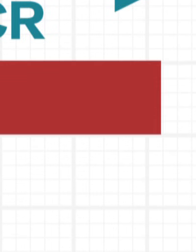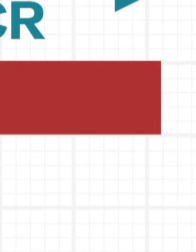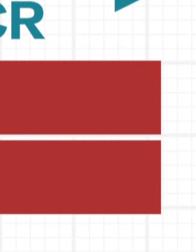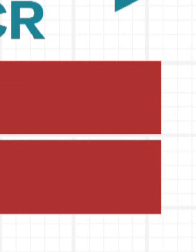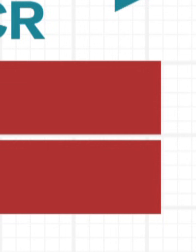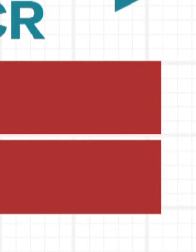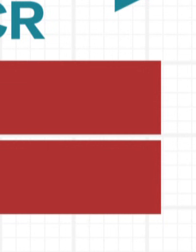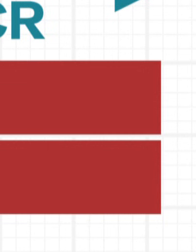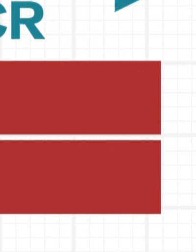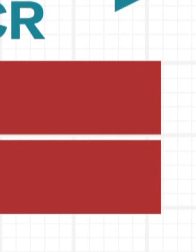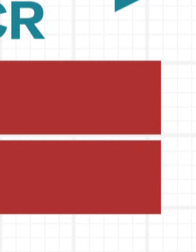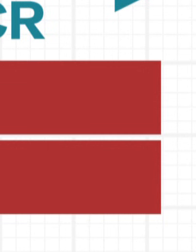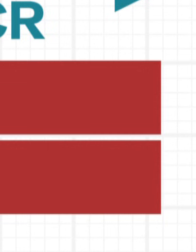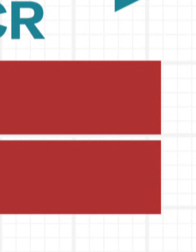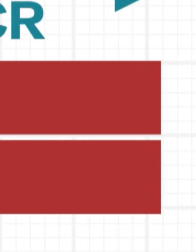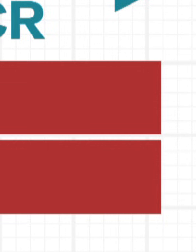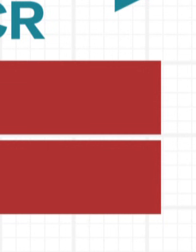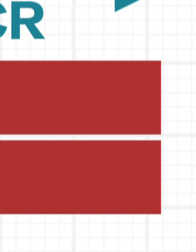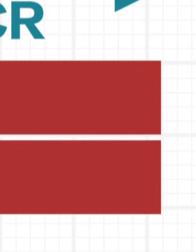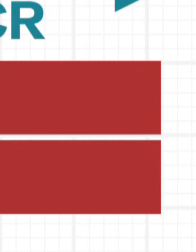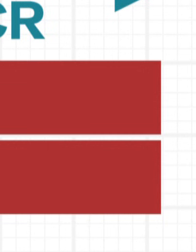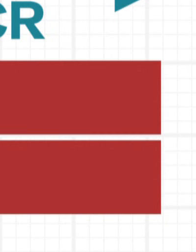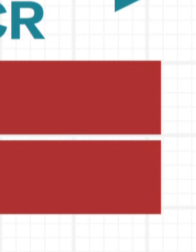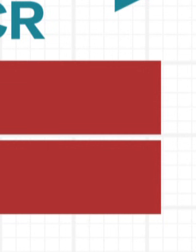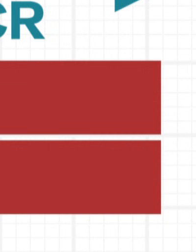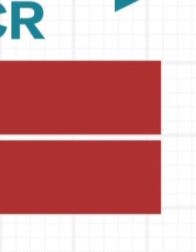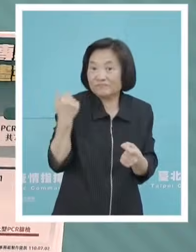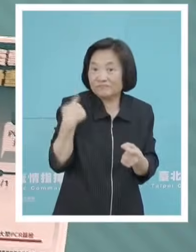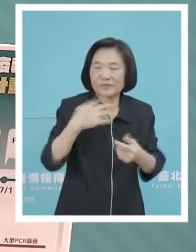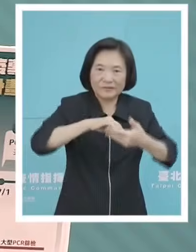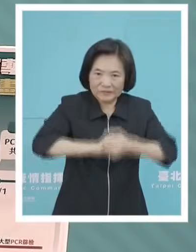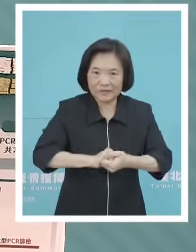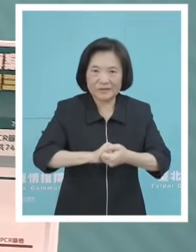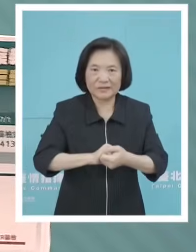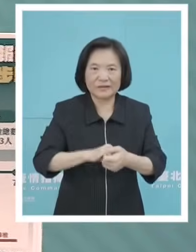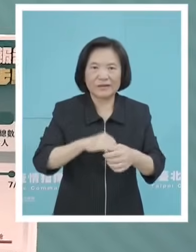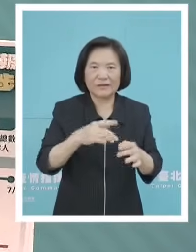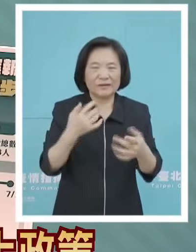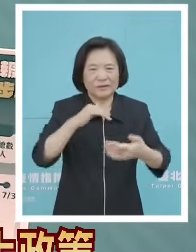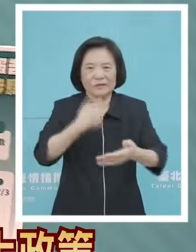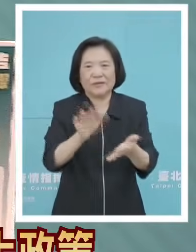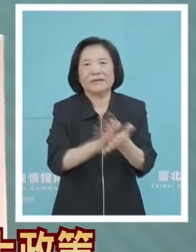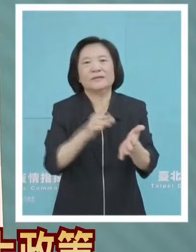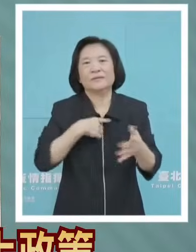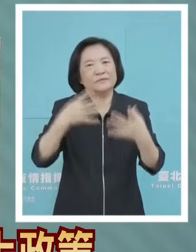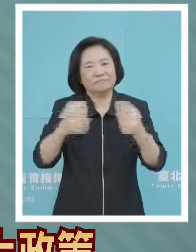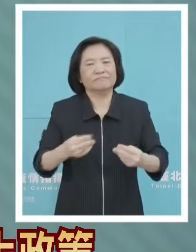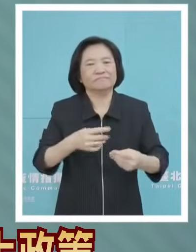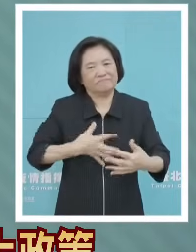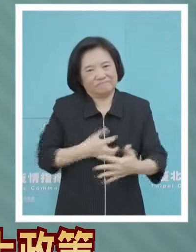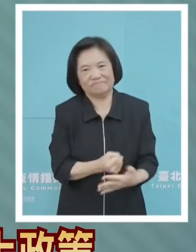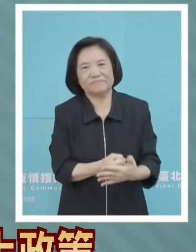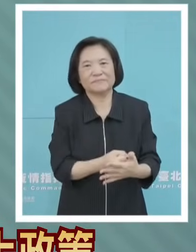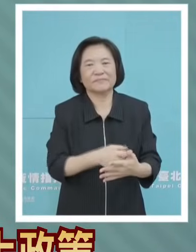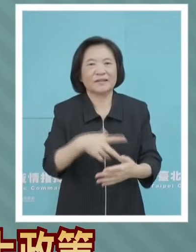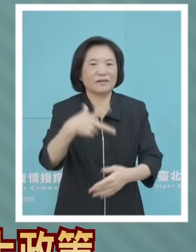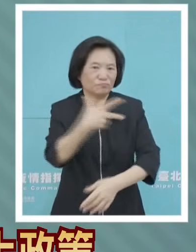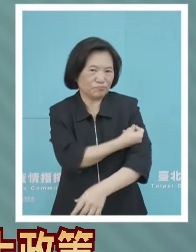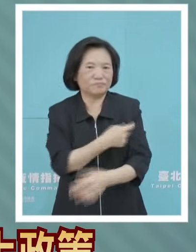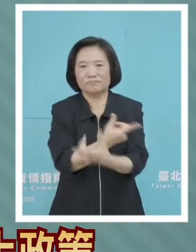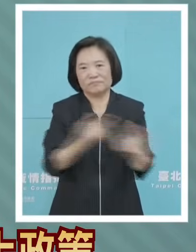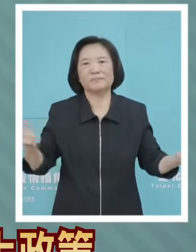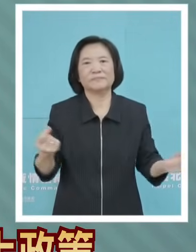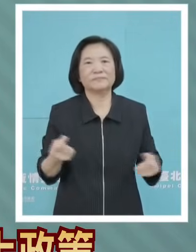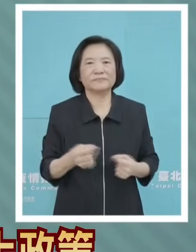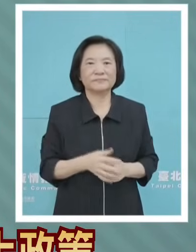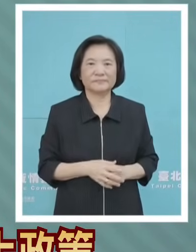快一个月，被质疑拖太久，无法迅速斩断传播链。 关门打狗战术你知道吗，或者在焦土战术、焦